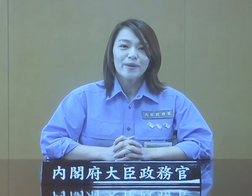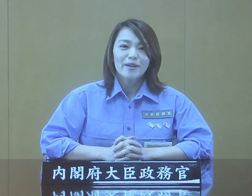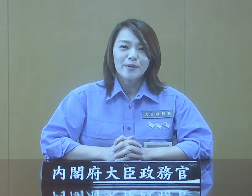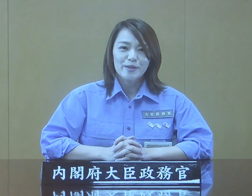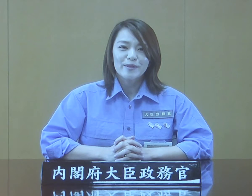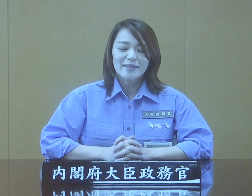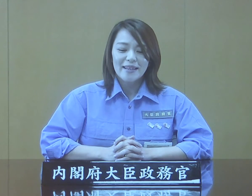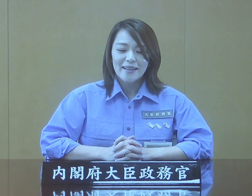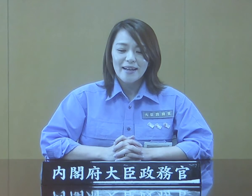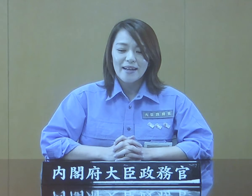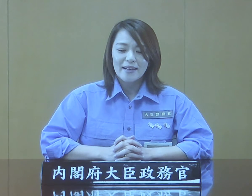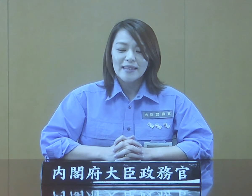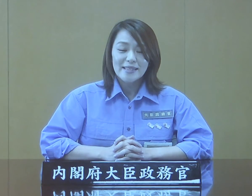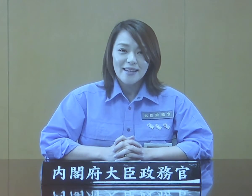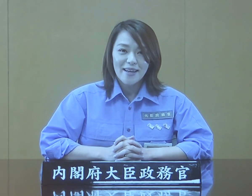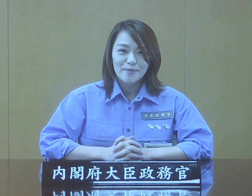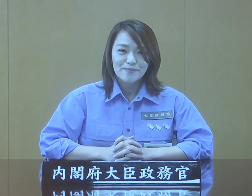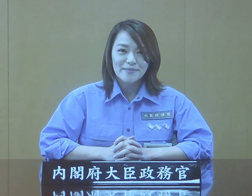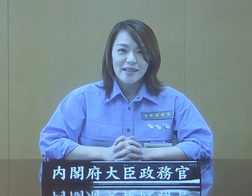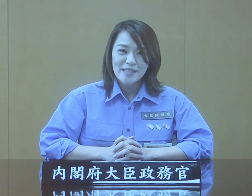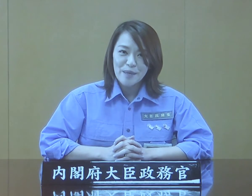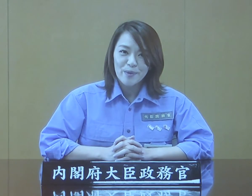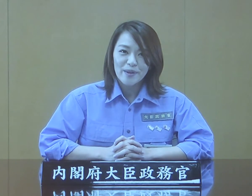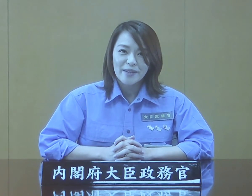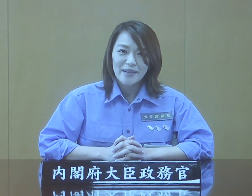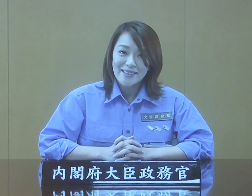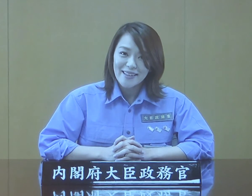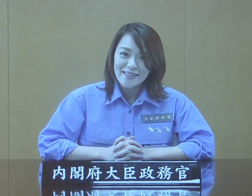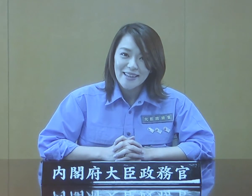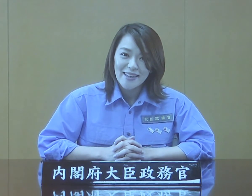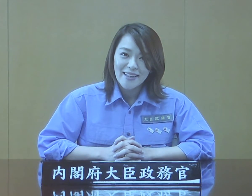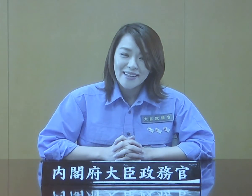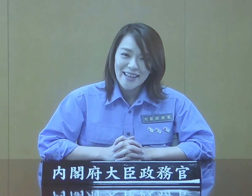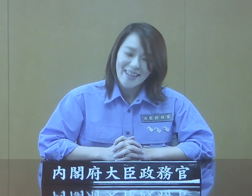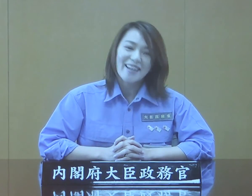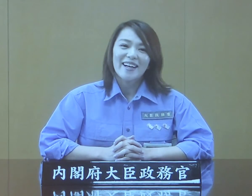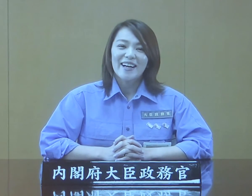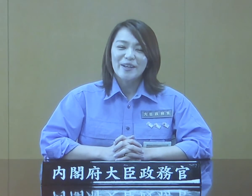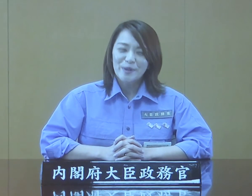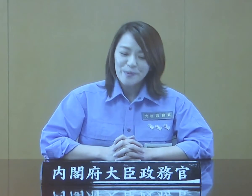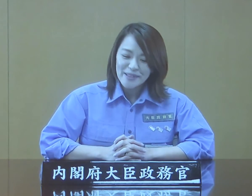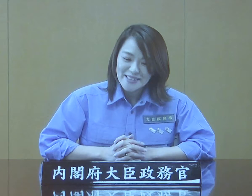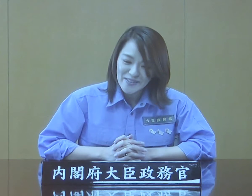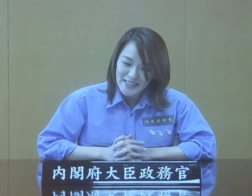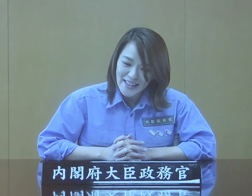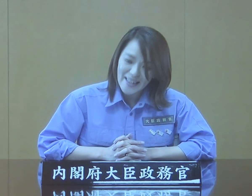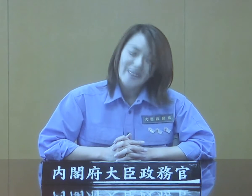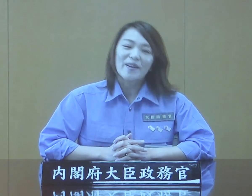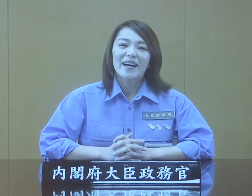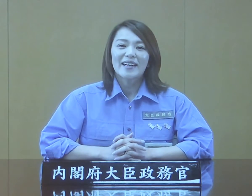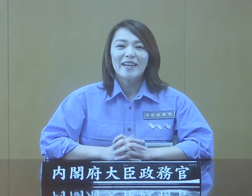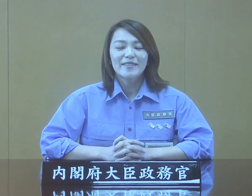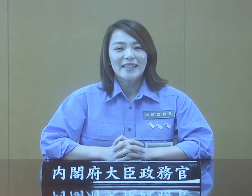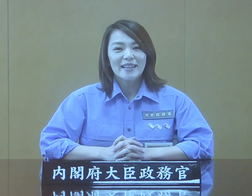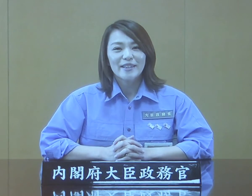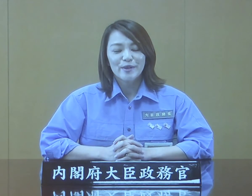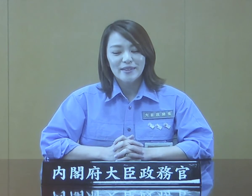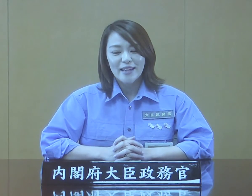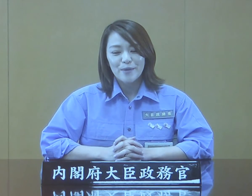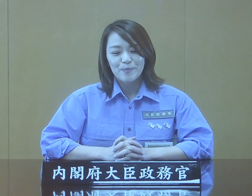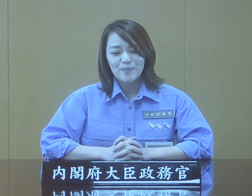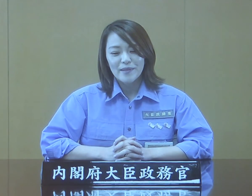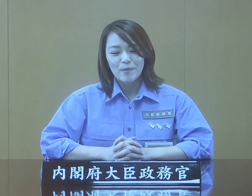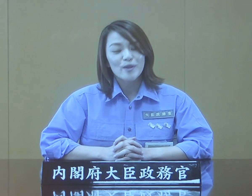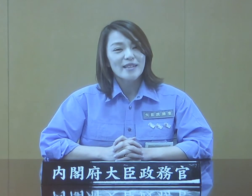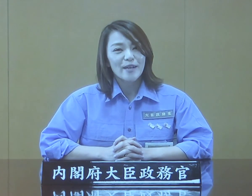の出展がなされ、専門家の方々から子どもたちまで、あらゆる方にと